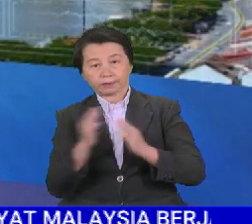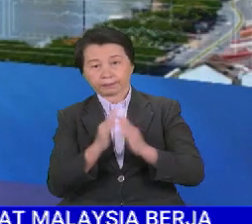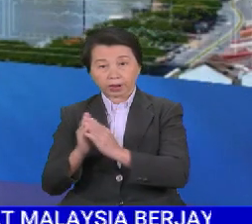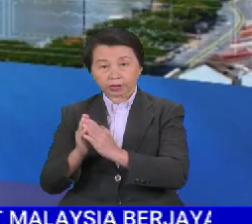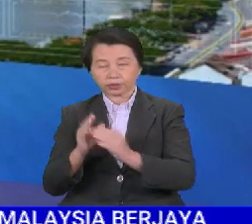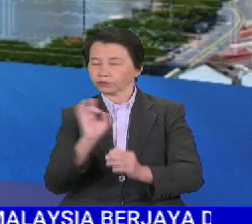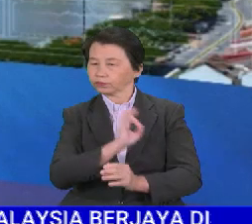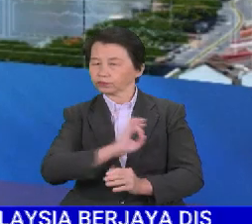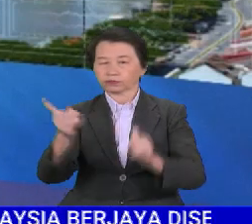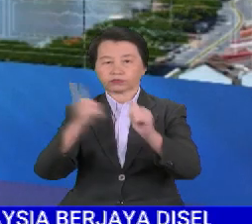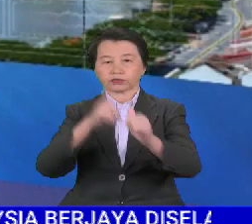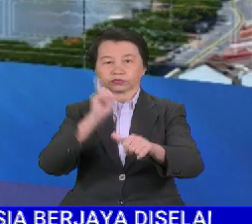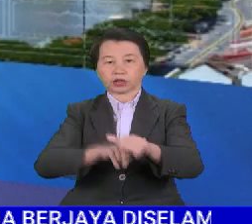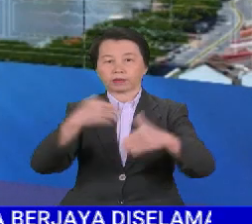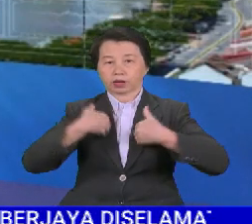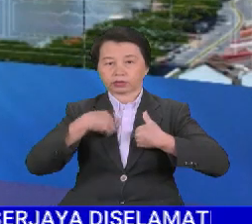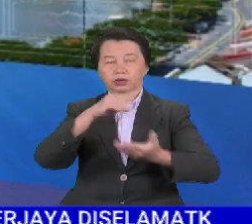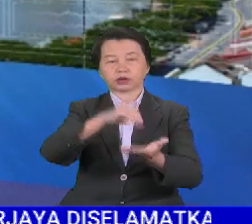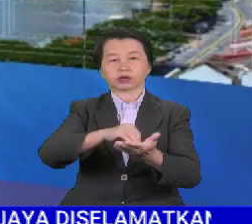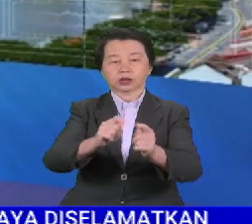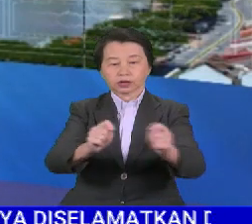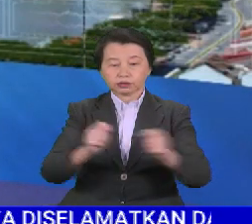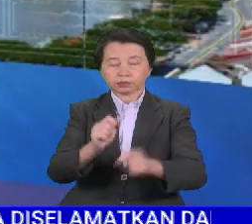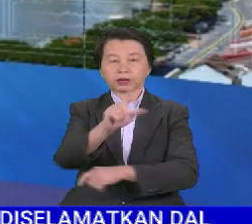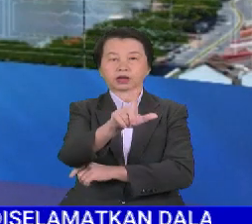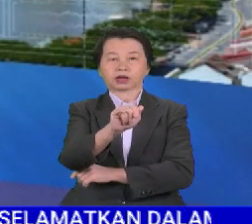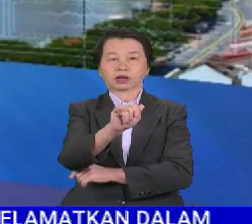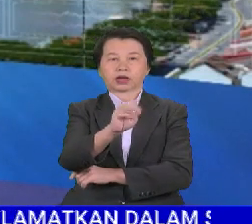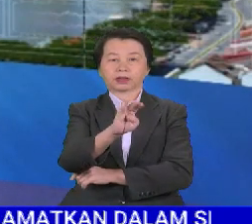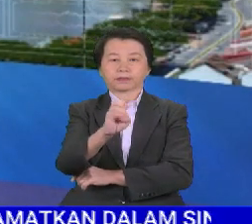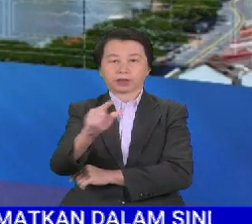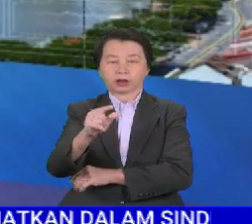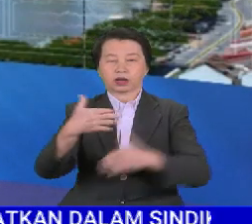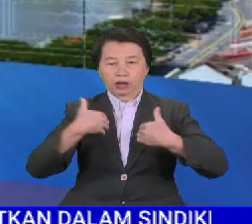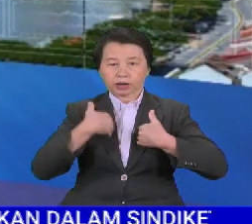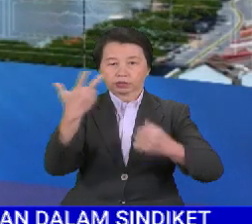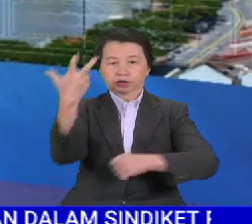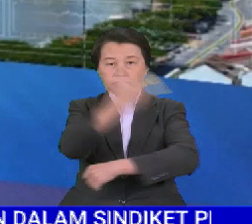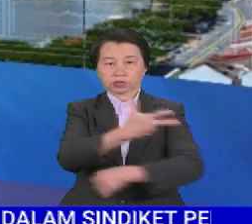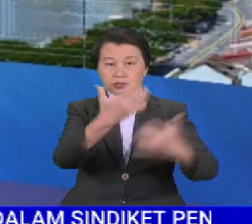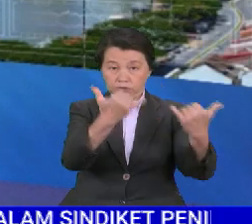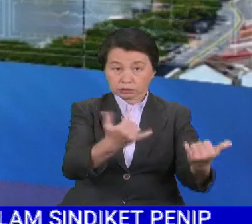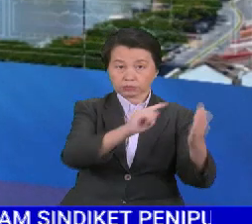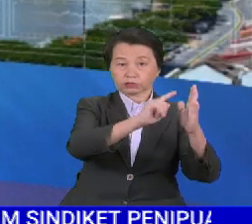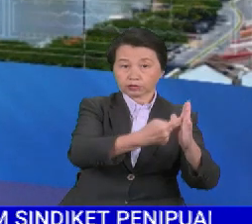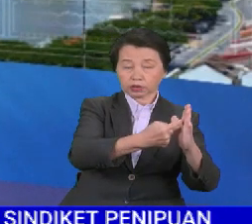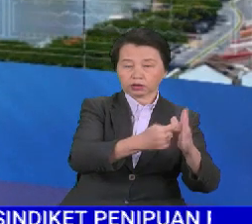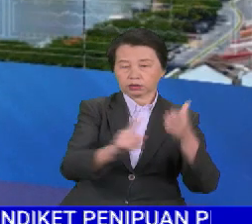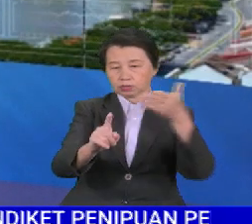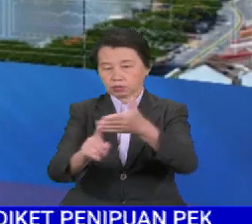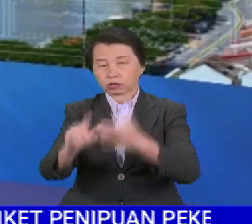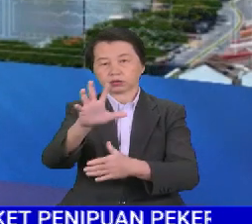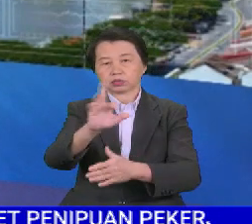yang julung kalinya diadakan di Limbang. Program tersebut berlangsung selama 3 hari bermula hari ini, menyasarkan